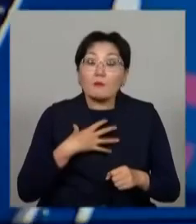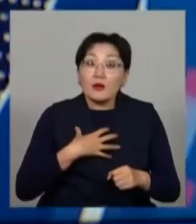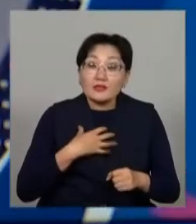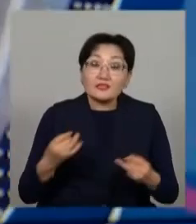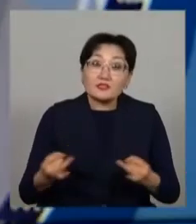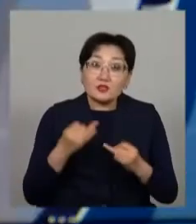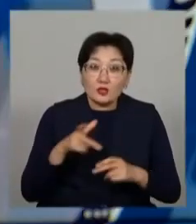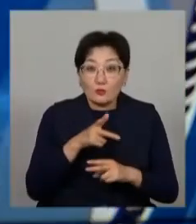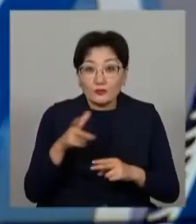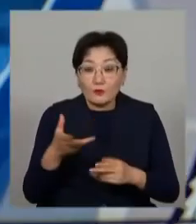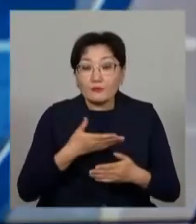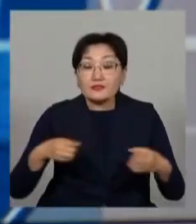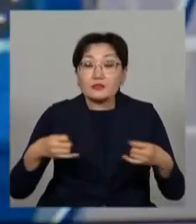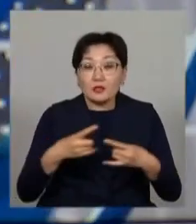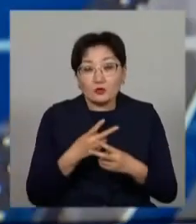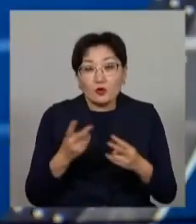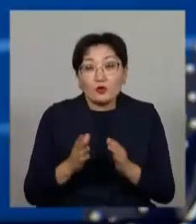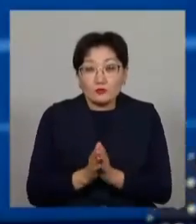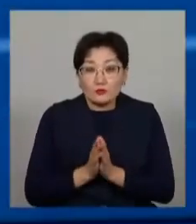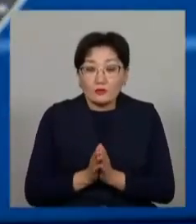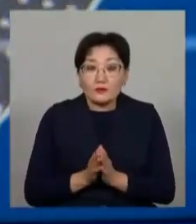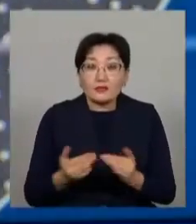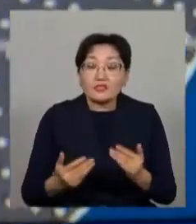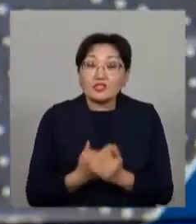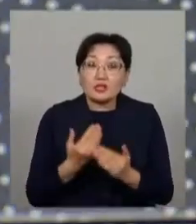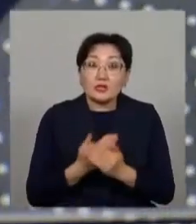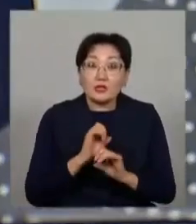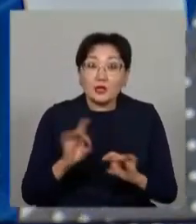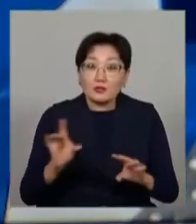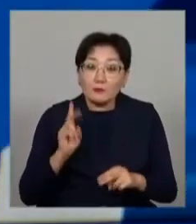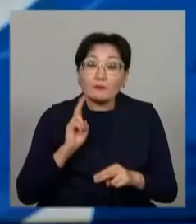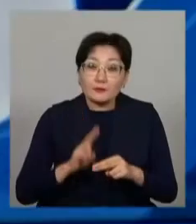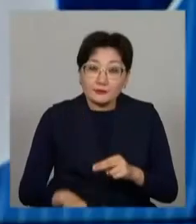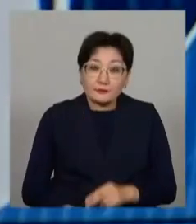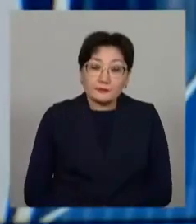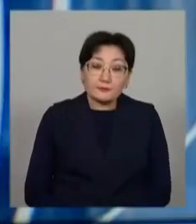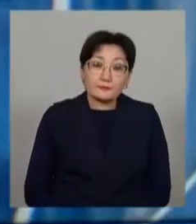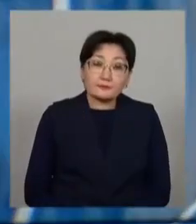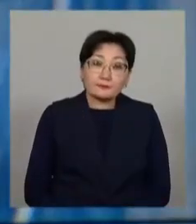өзекті де, қызықты сюжеттерді біздің арнадан тамашалаңыздар. Әзірге осы, аман сау болыңыздар.